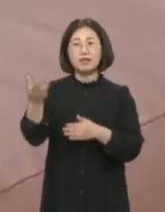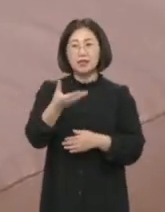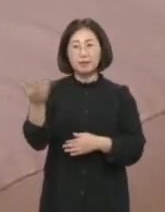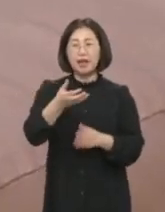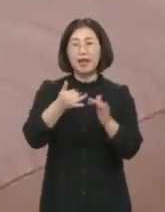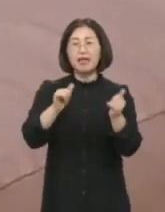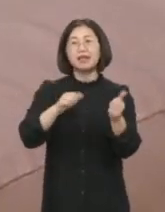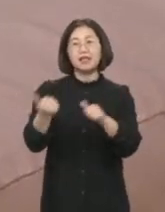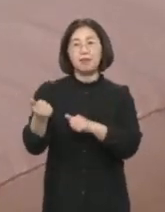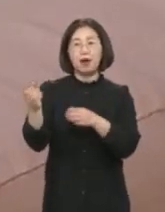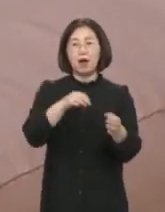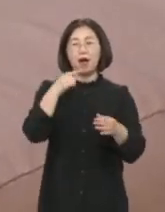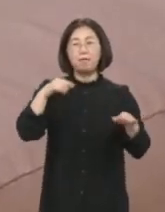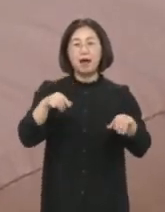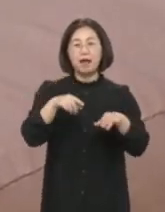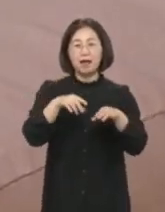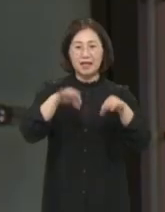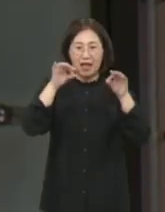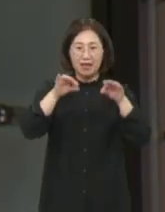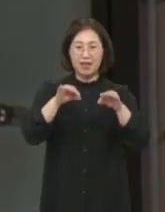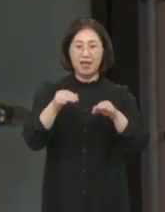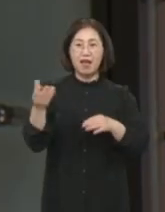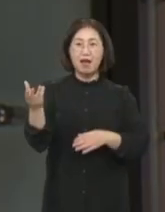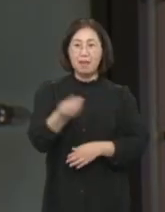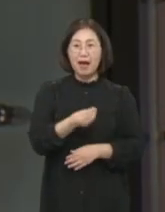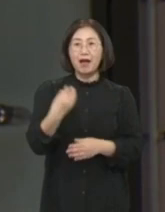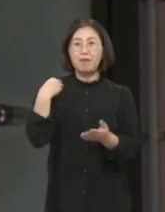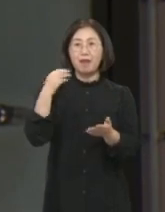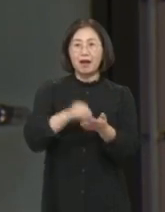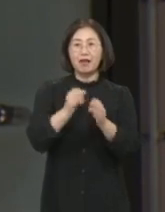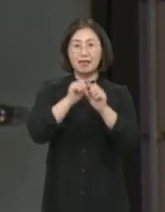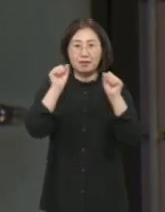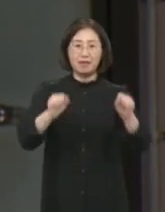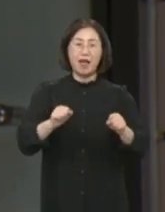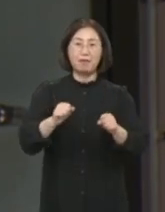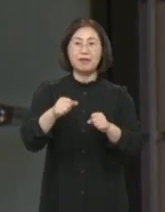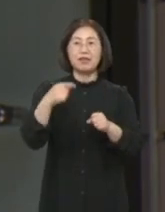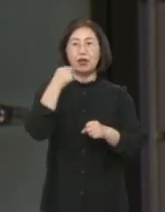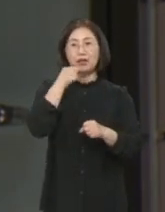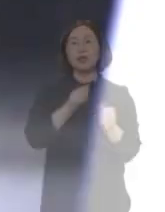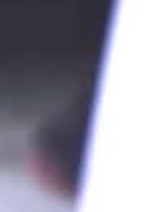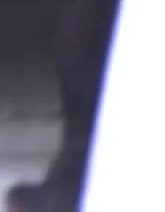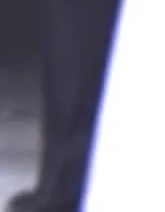lh 보증금 반환처리 시스템을 적극 마련해야 한다는 지적이 나왔습니다